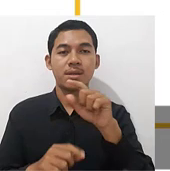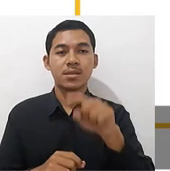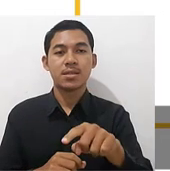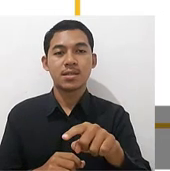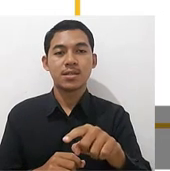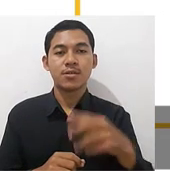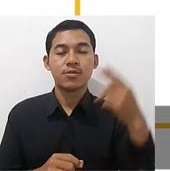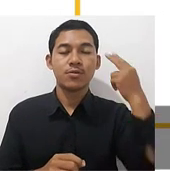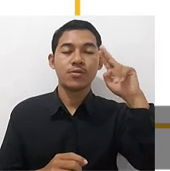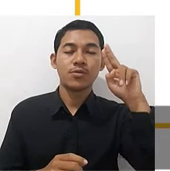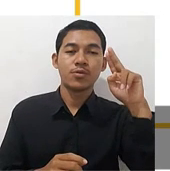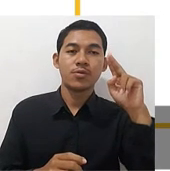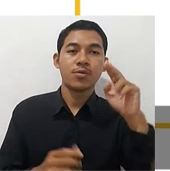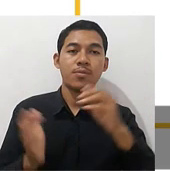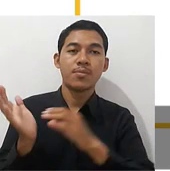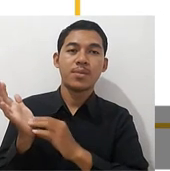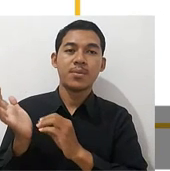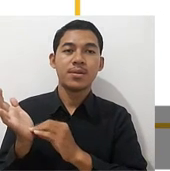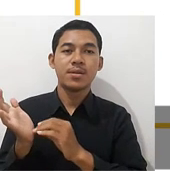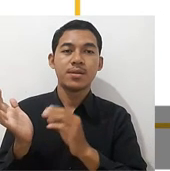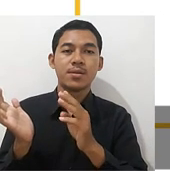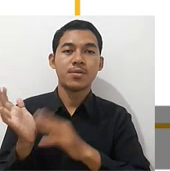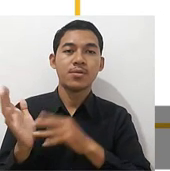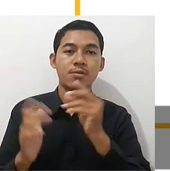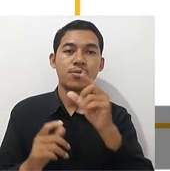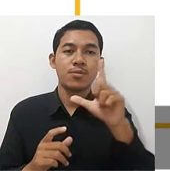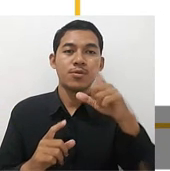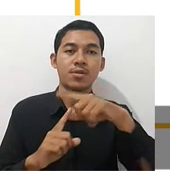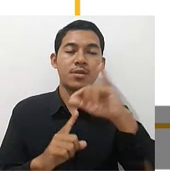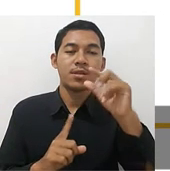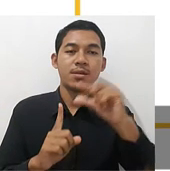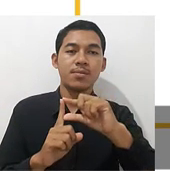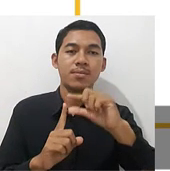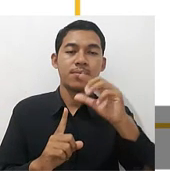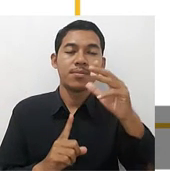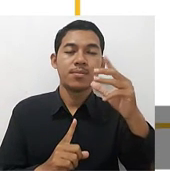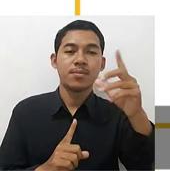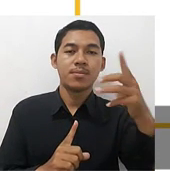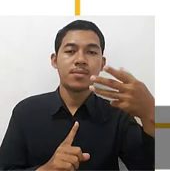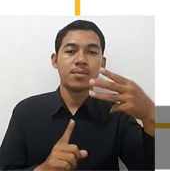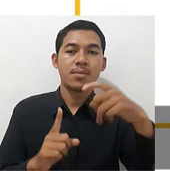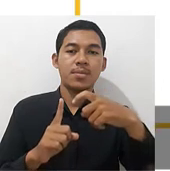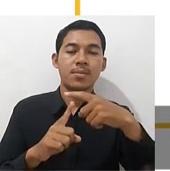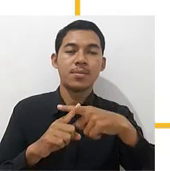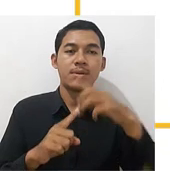sini untuk materi multiplexer ini. Semoga bermanfaat. Jika ada